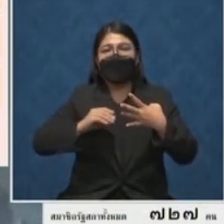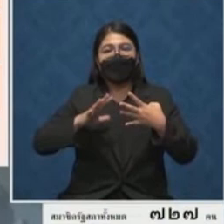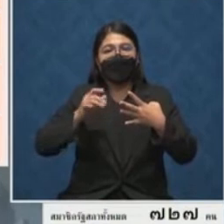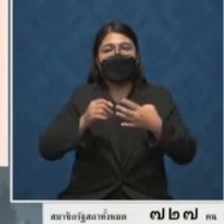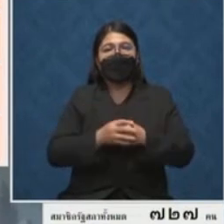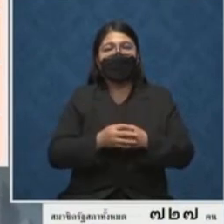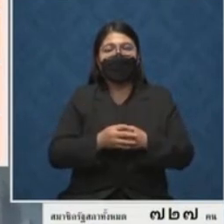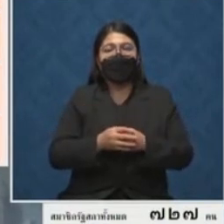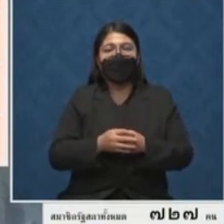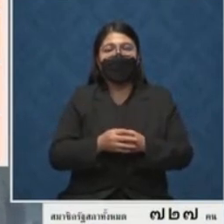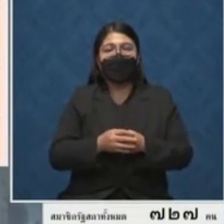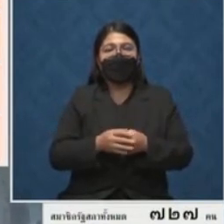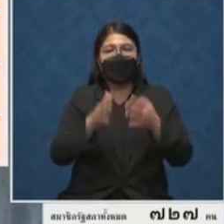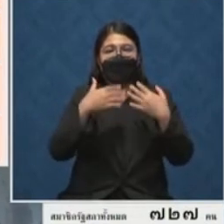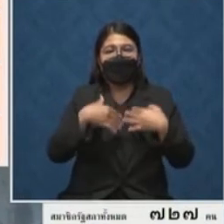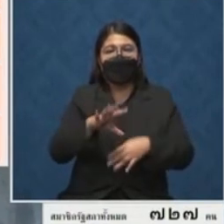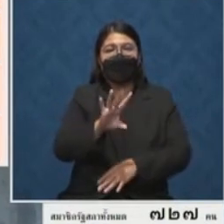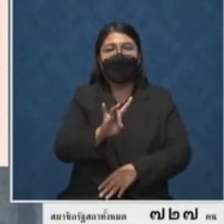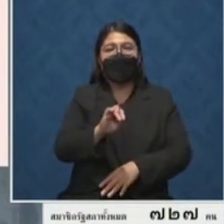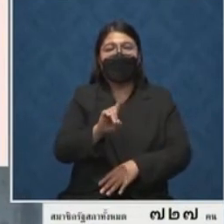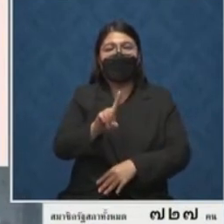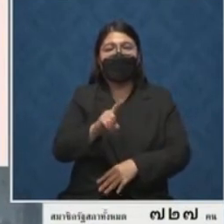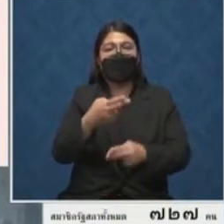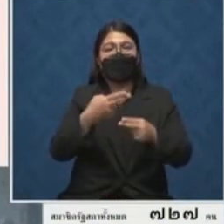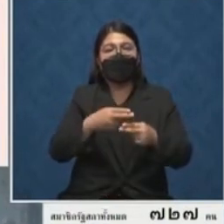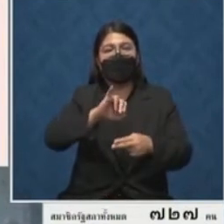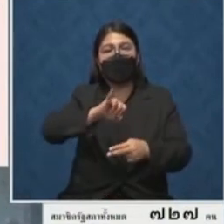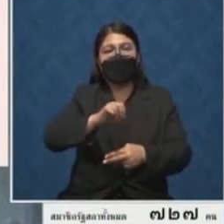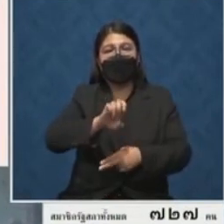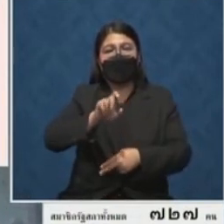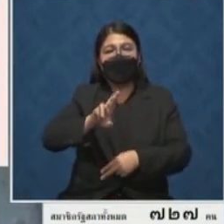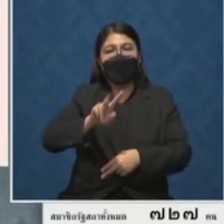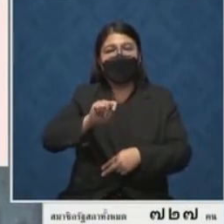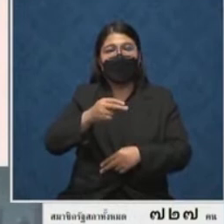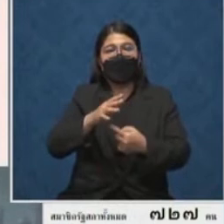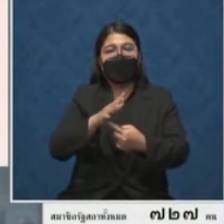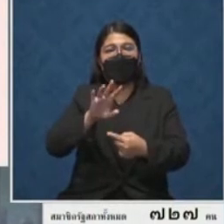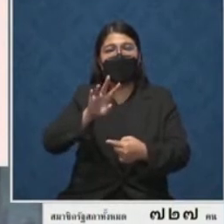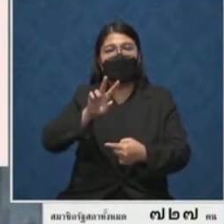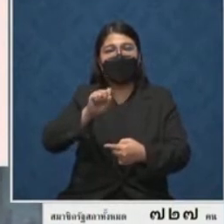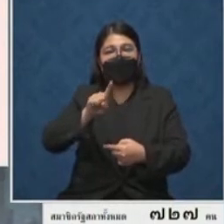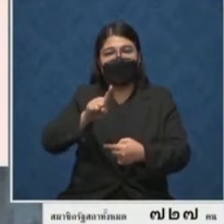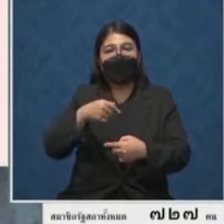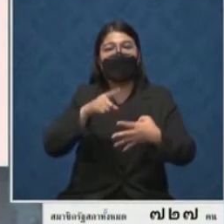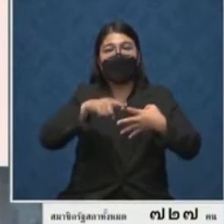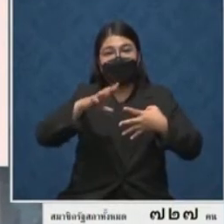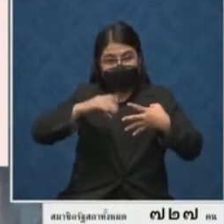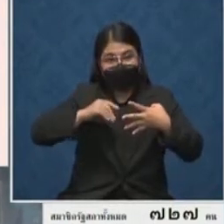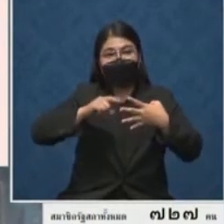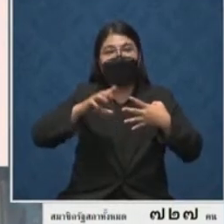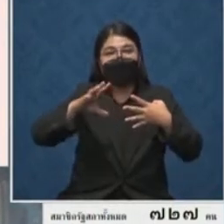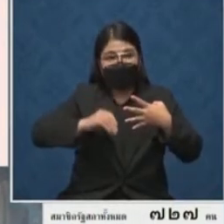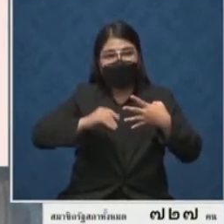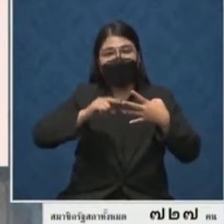ค่ะ 81นายจิรทัศน์ไกลเดชา หนึ่งรับหลักการสองรับหลักการสามรับหลักการ